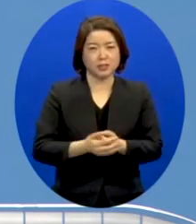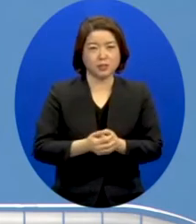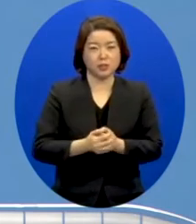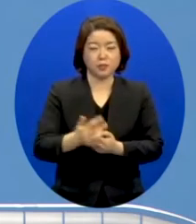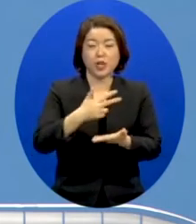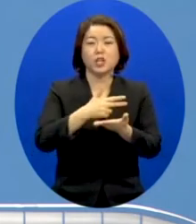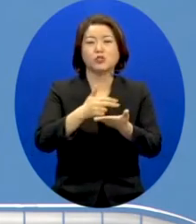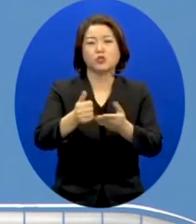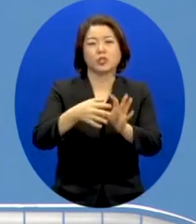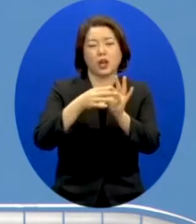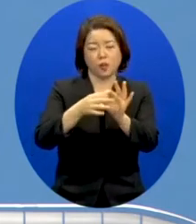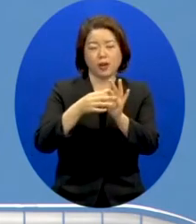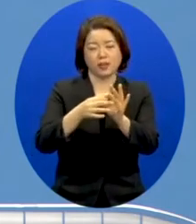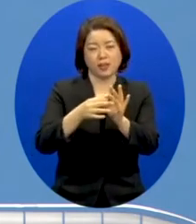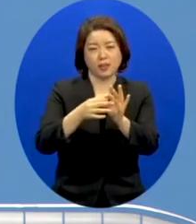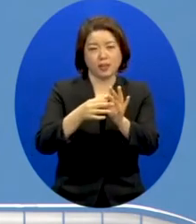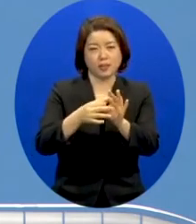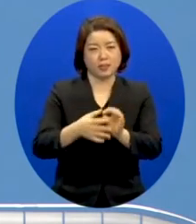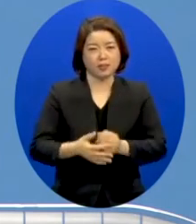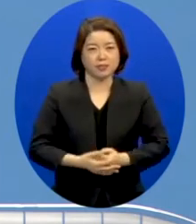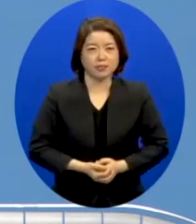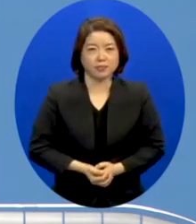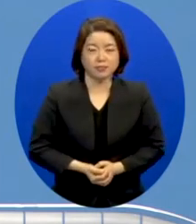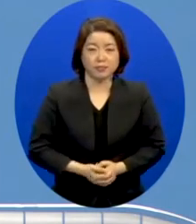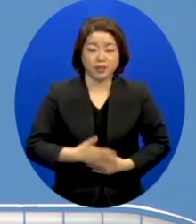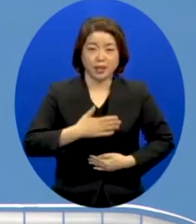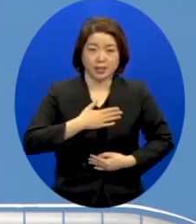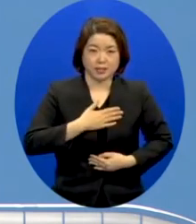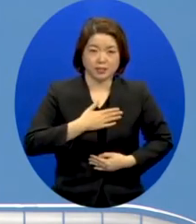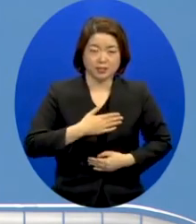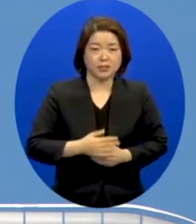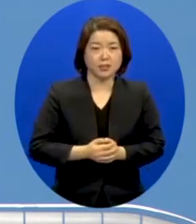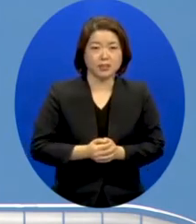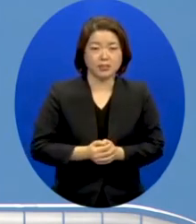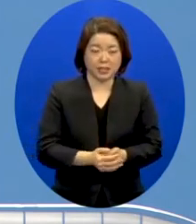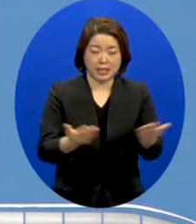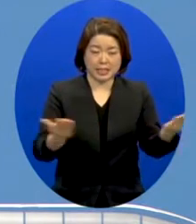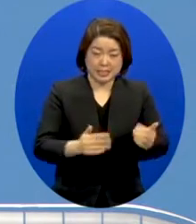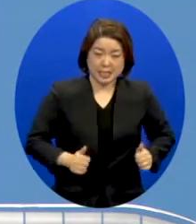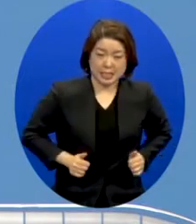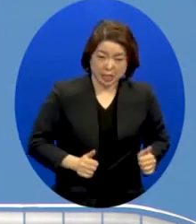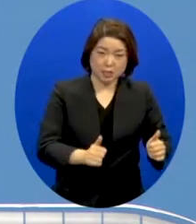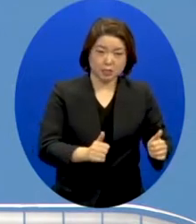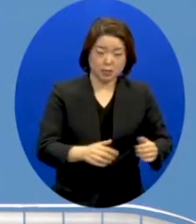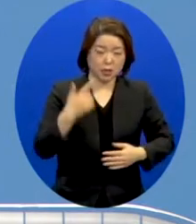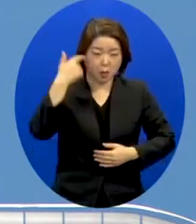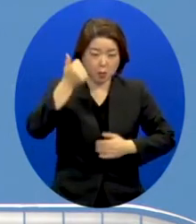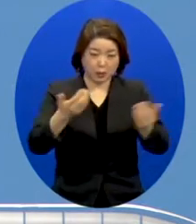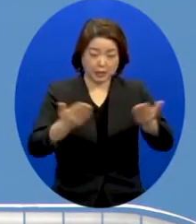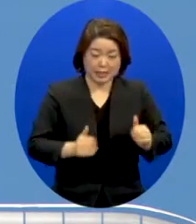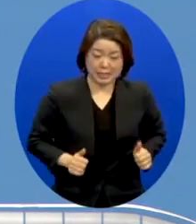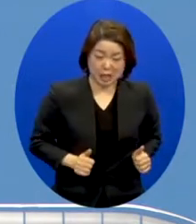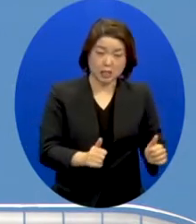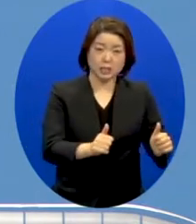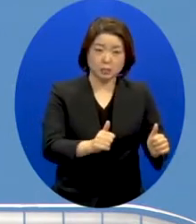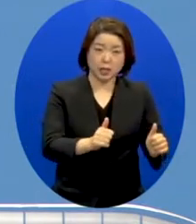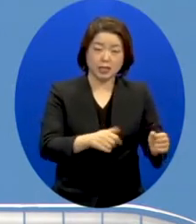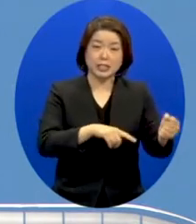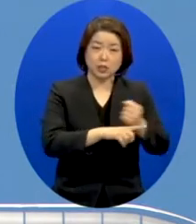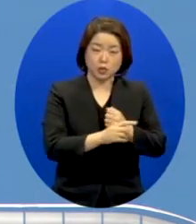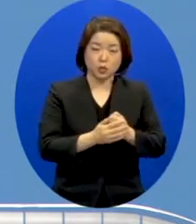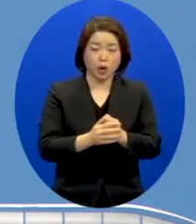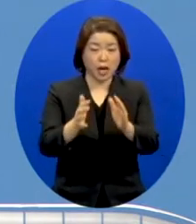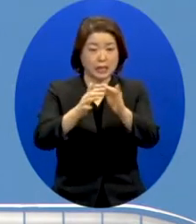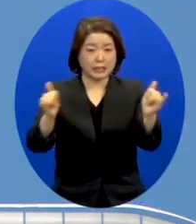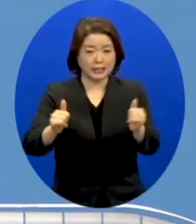주님과의 관계 였어요 저는 일을 열심히 양과 목회를 열심히 한 이유가 사람들의